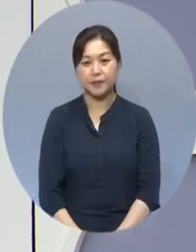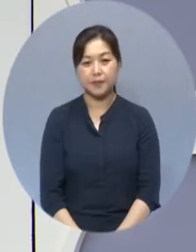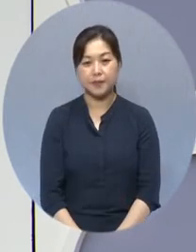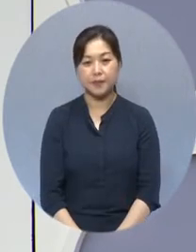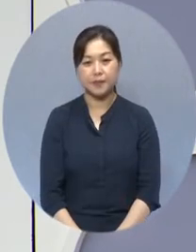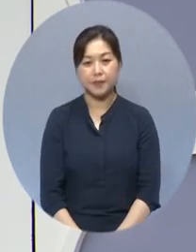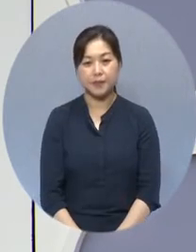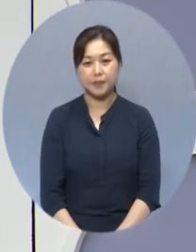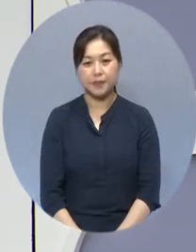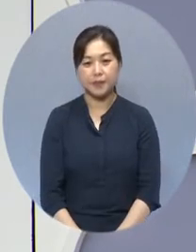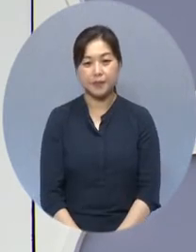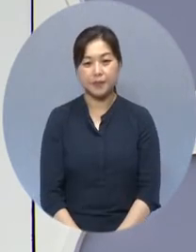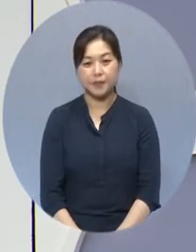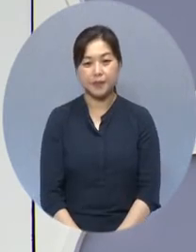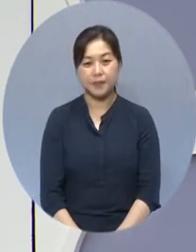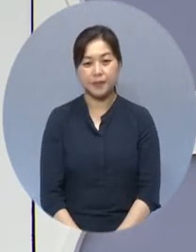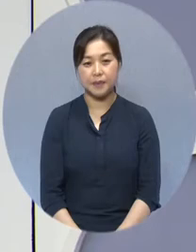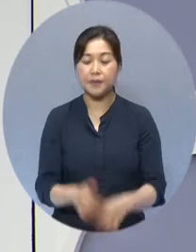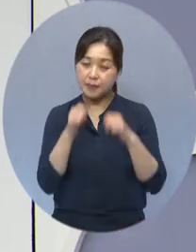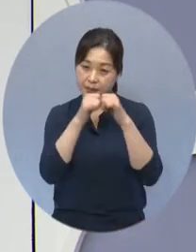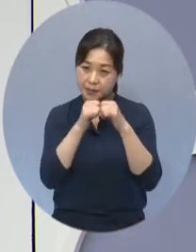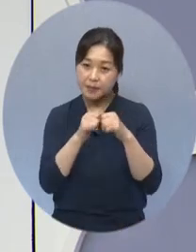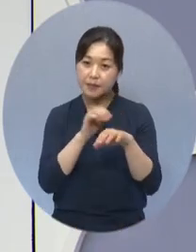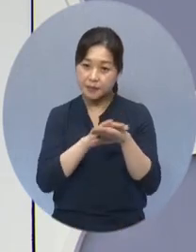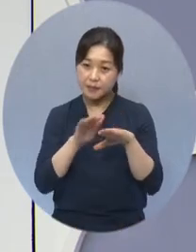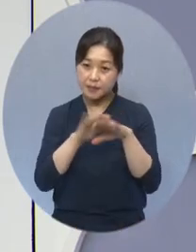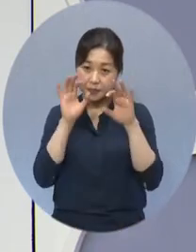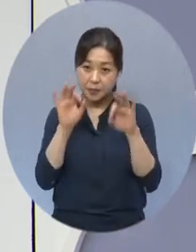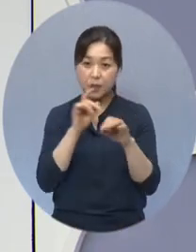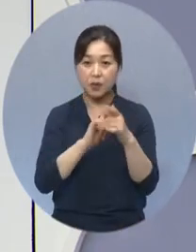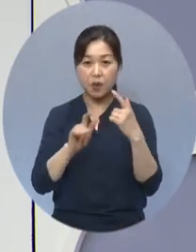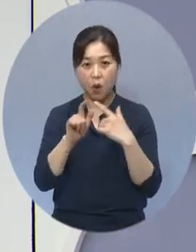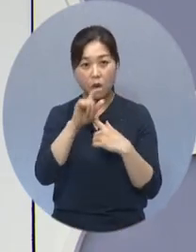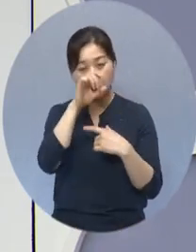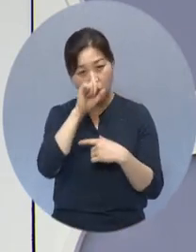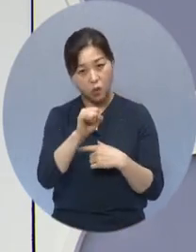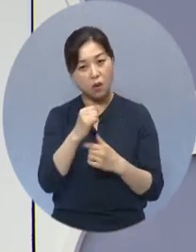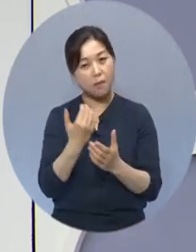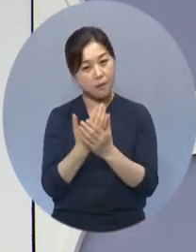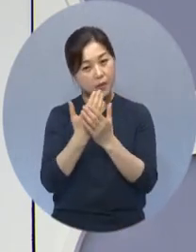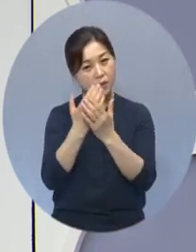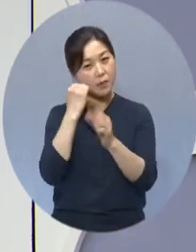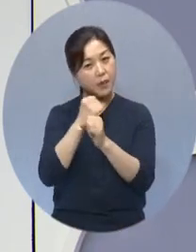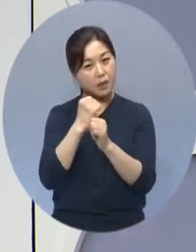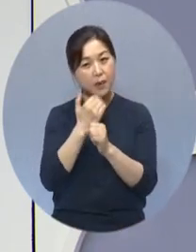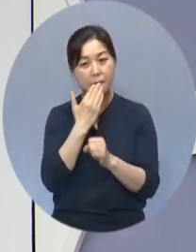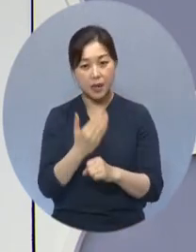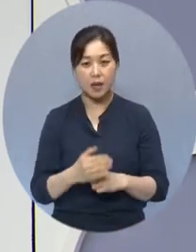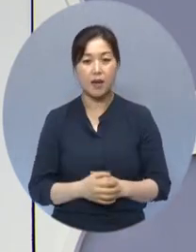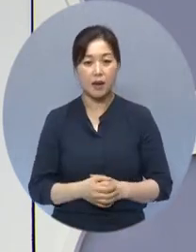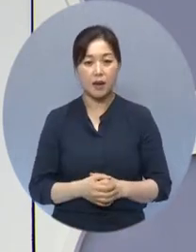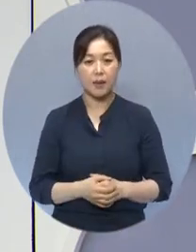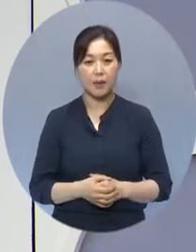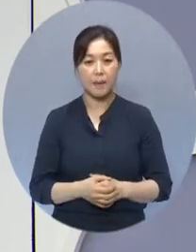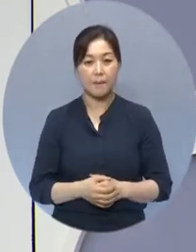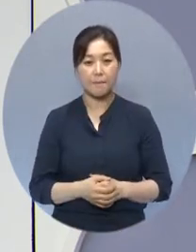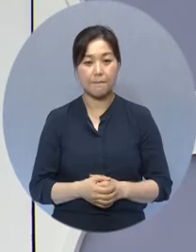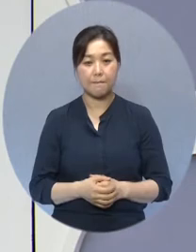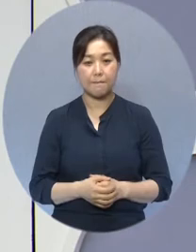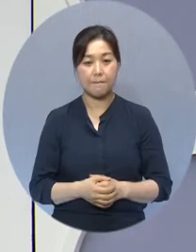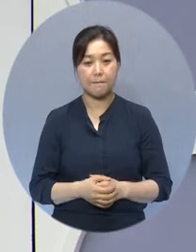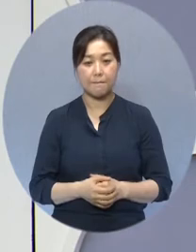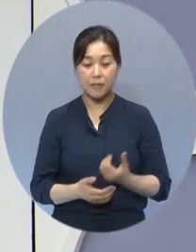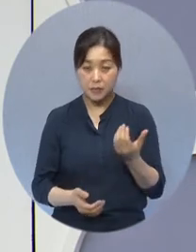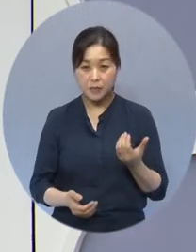것들이 아마 세세하게 이렇게 보면 더 많이 개발할 수 있는데요. 저는 이제 아까 그